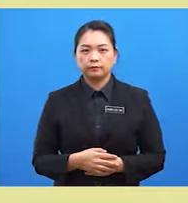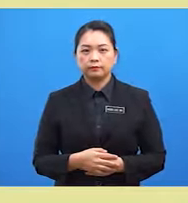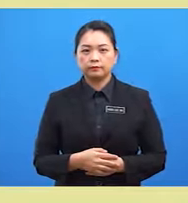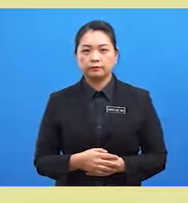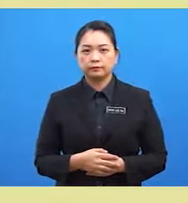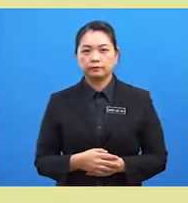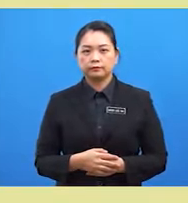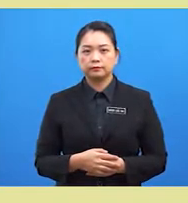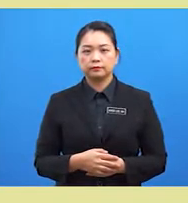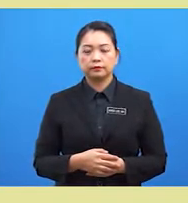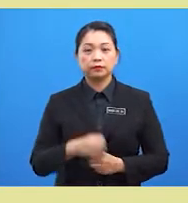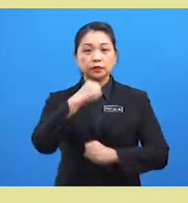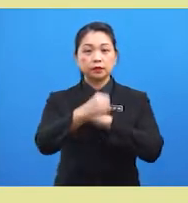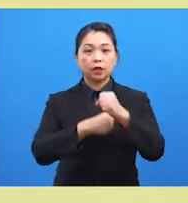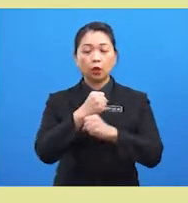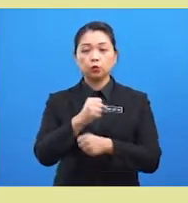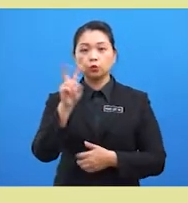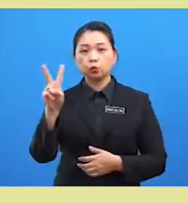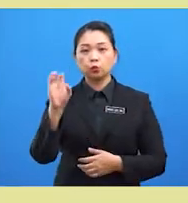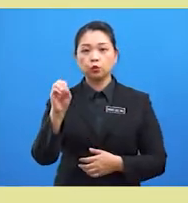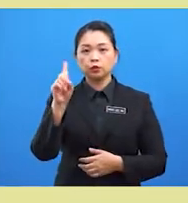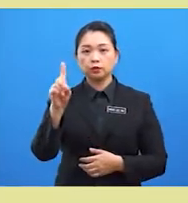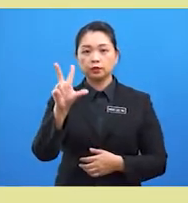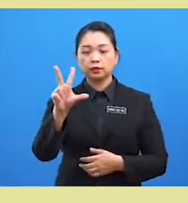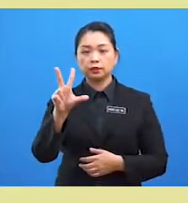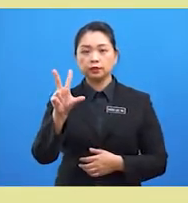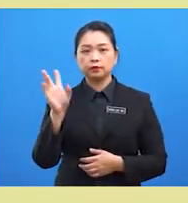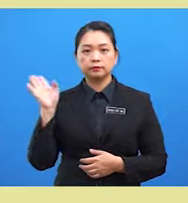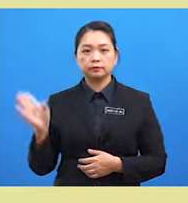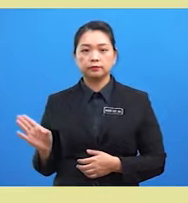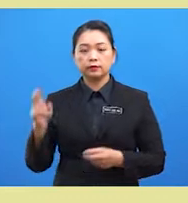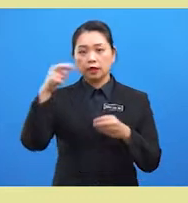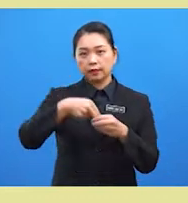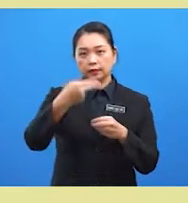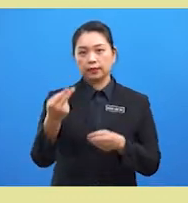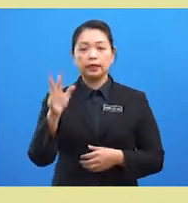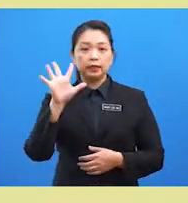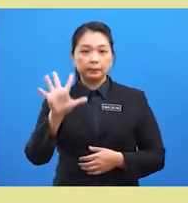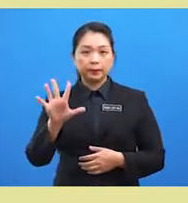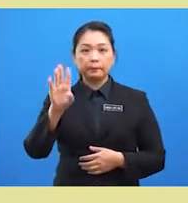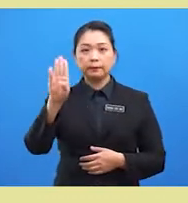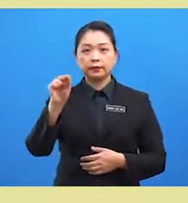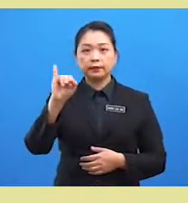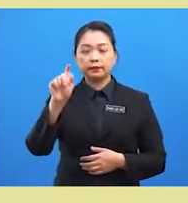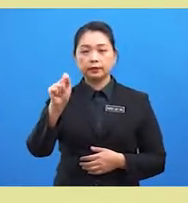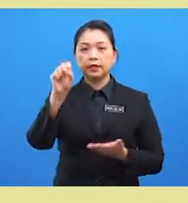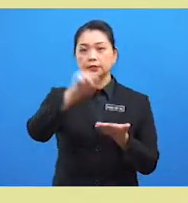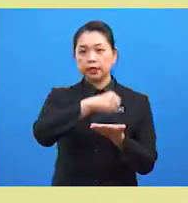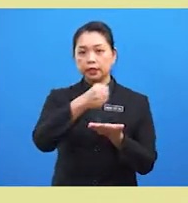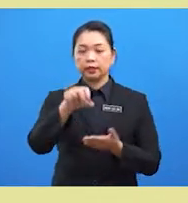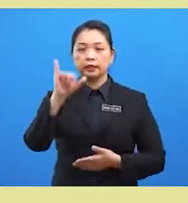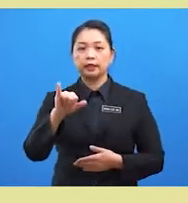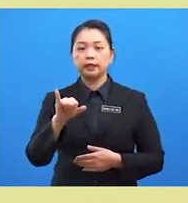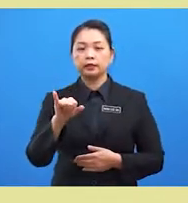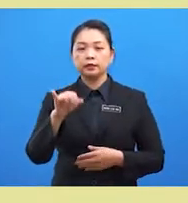Soalan STPM tahun 2013, soalannya, hasilkan 5 bait syair